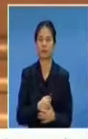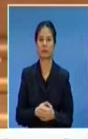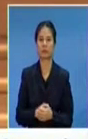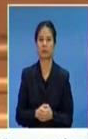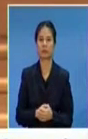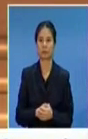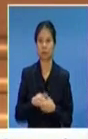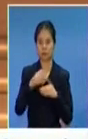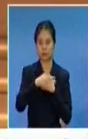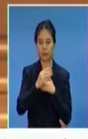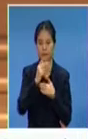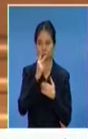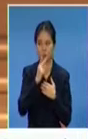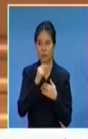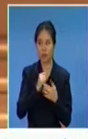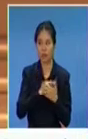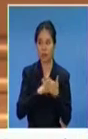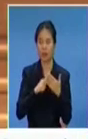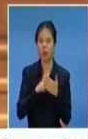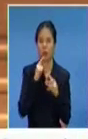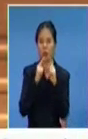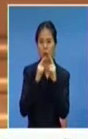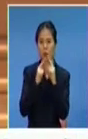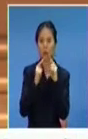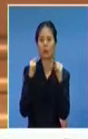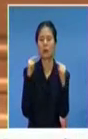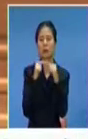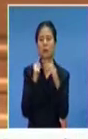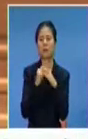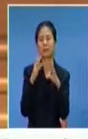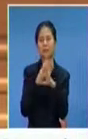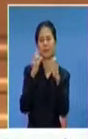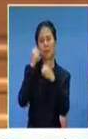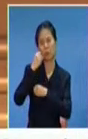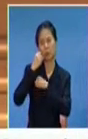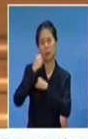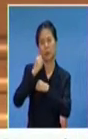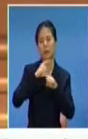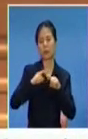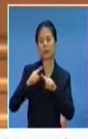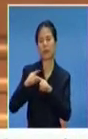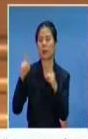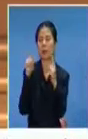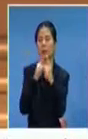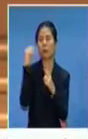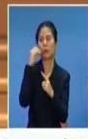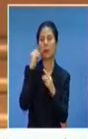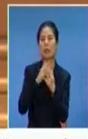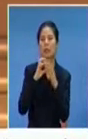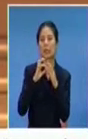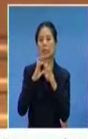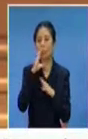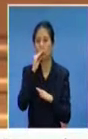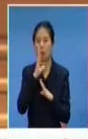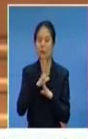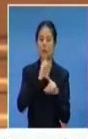ข้างนอกผมก็ไปจัดการเรื่องความไม่สงบไม่เรียบร้อยเห็นภาพอย่างนี้มาตลอดครับจุดประเด็นกันไปกันมาวัฒนธรรมทาง